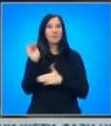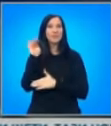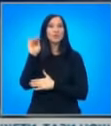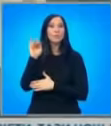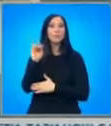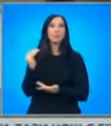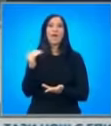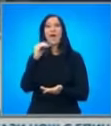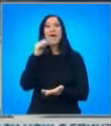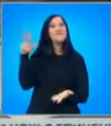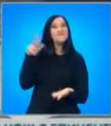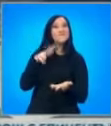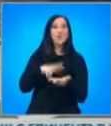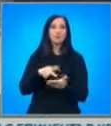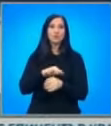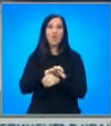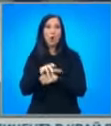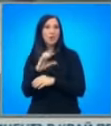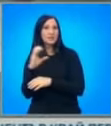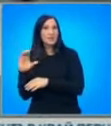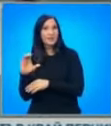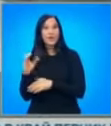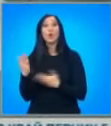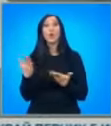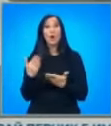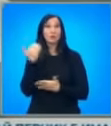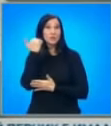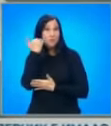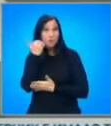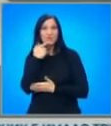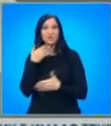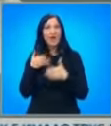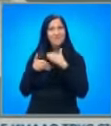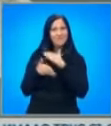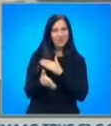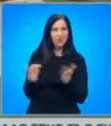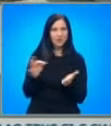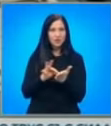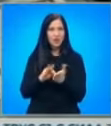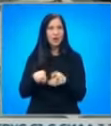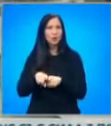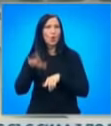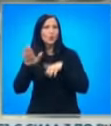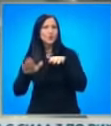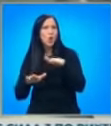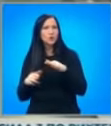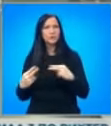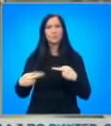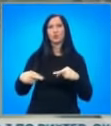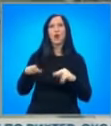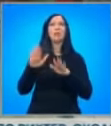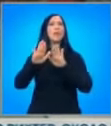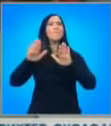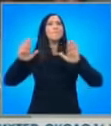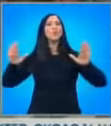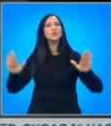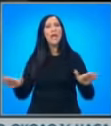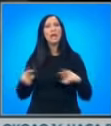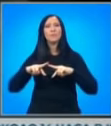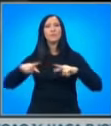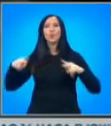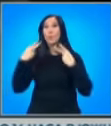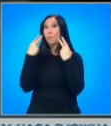бъде валидността на COVID-сертификатите, когато те се използват за вътрешни цели, като достъп до ресторанти, музеи или други